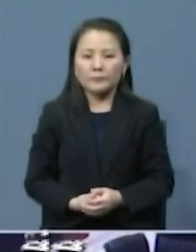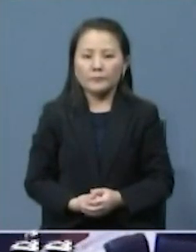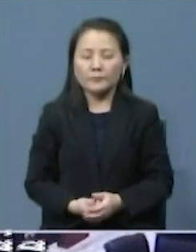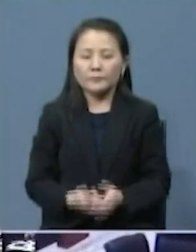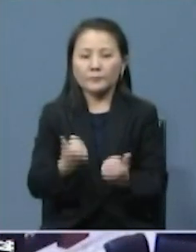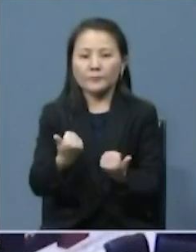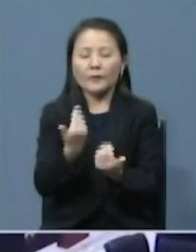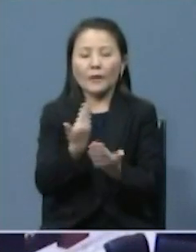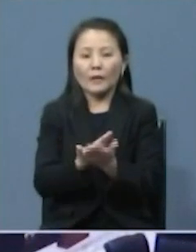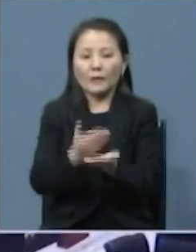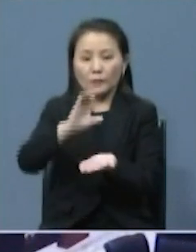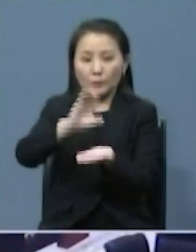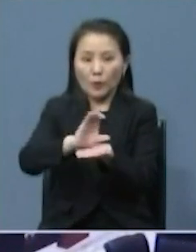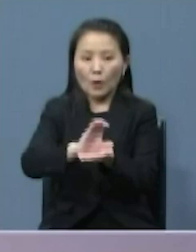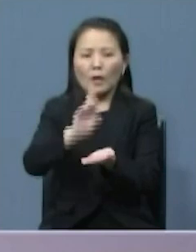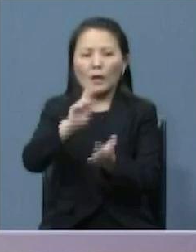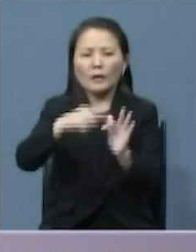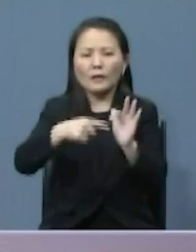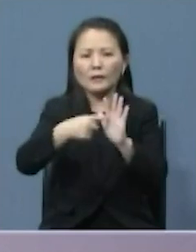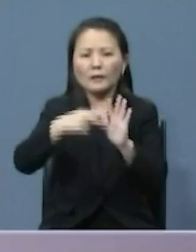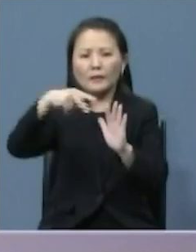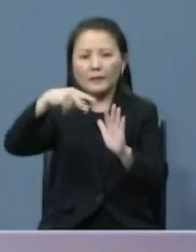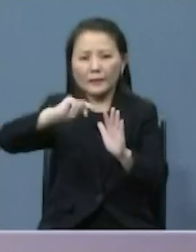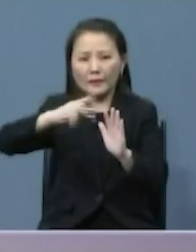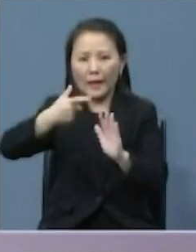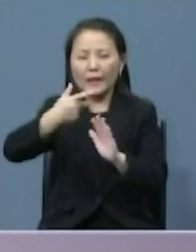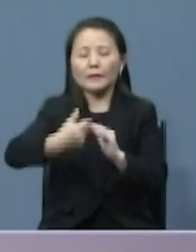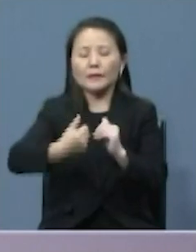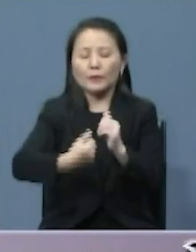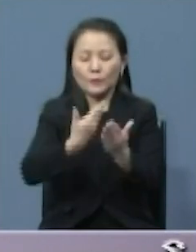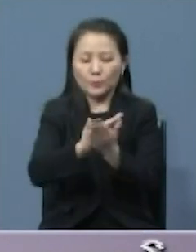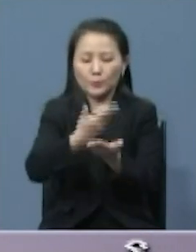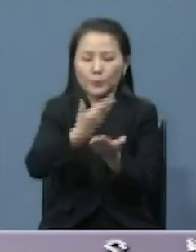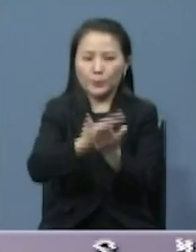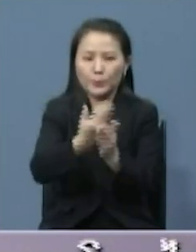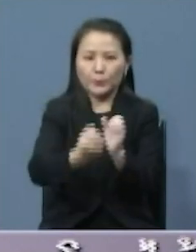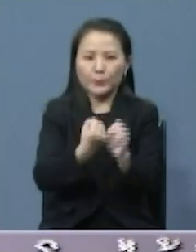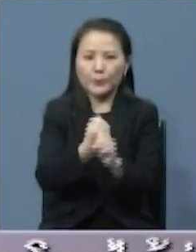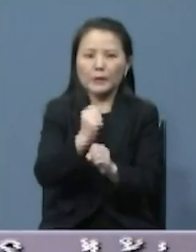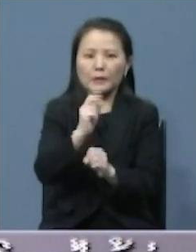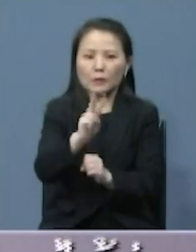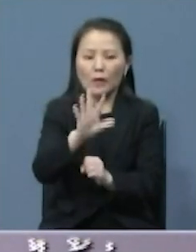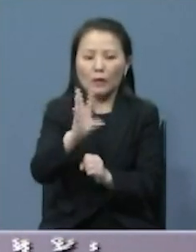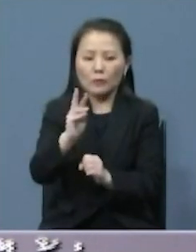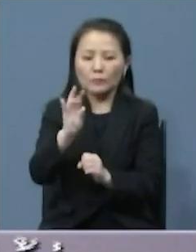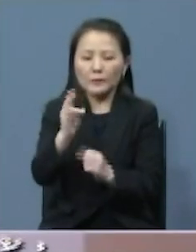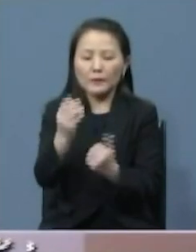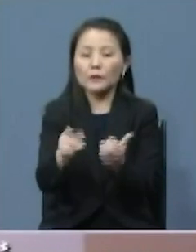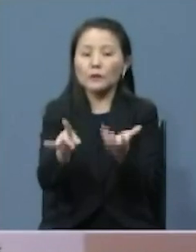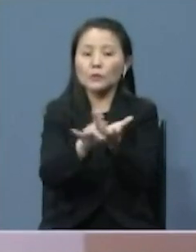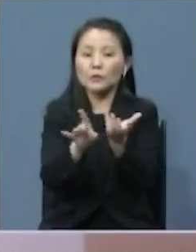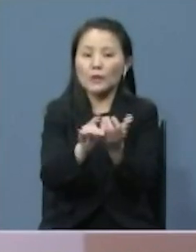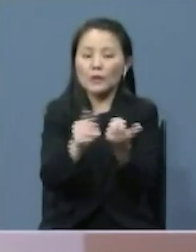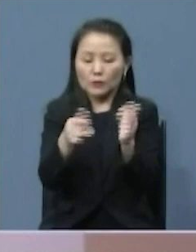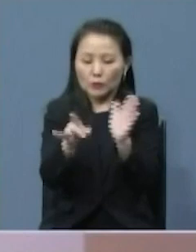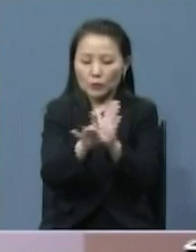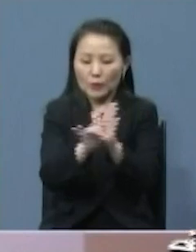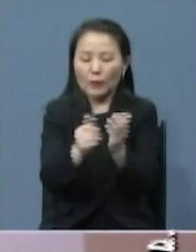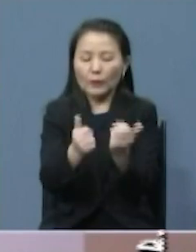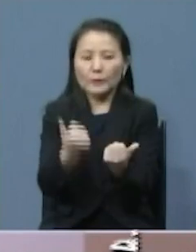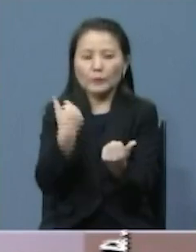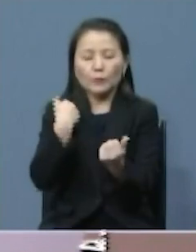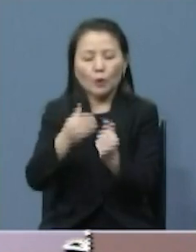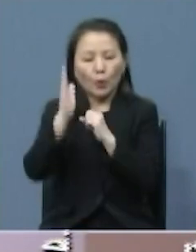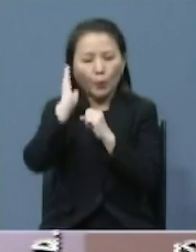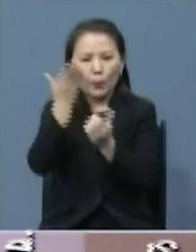การอภิปรายร่างพรบ.งบประมาณ 2,567 วาระที่1เข้าสู่ช่วงโค้งสุดท้ายโดยภาพรวมเกือบทั้งวันของการอภิปร